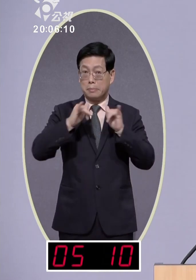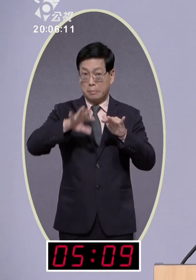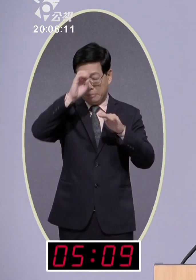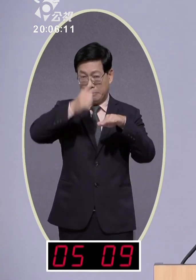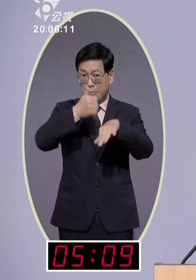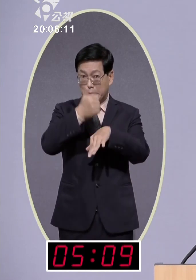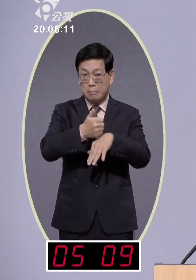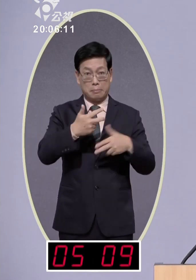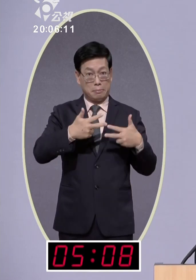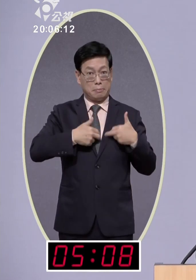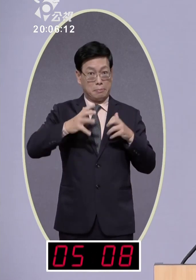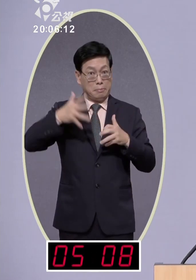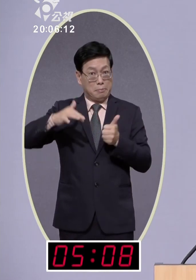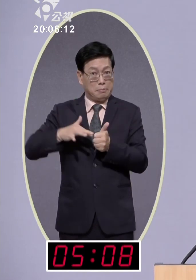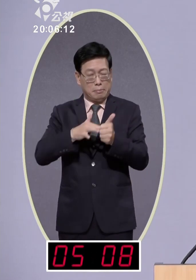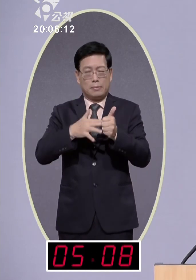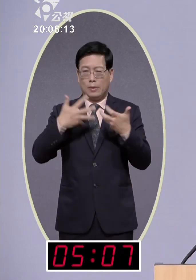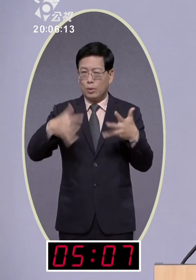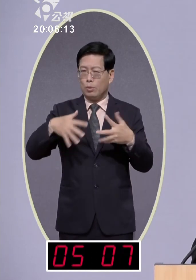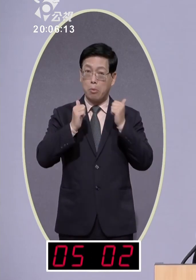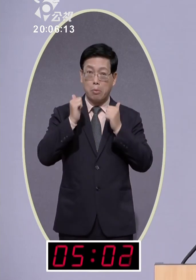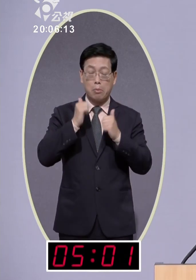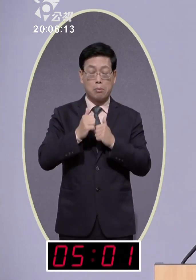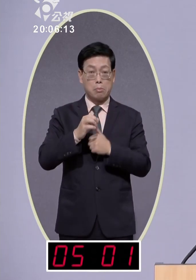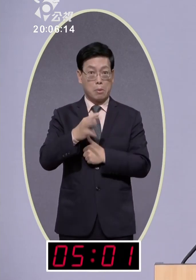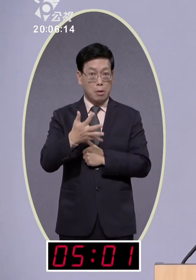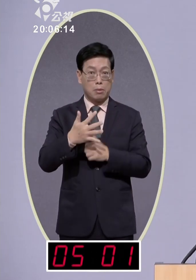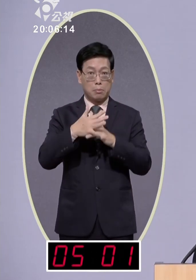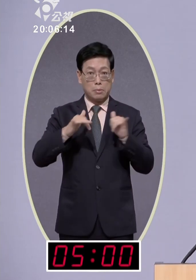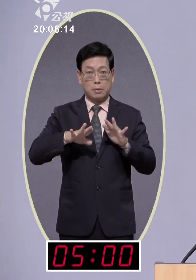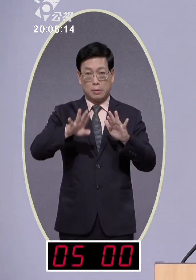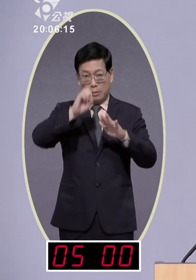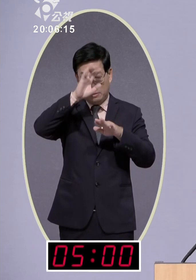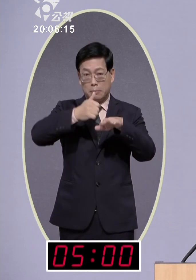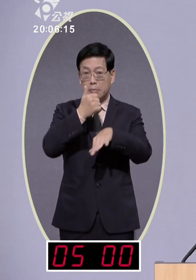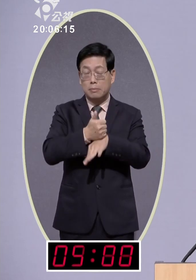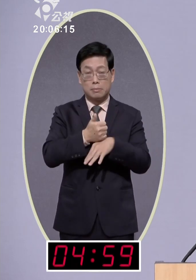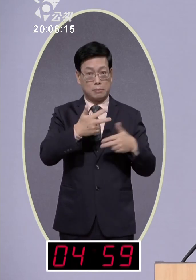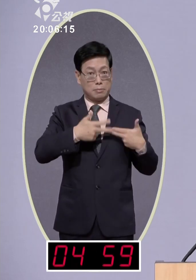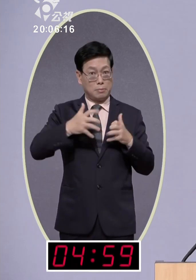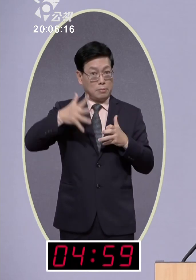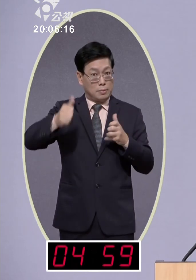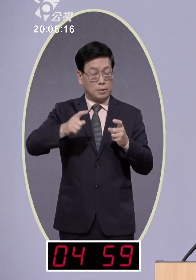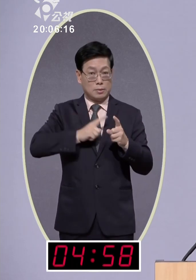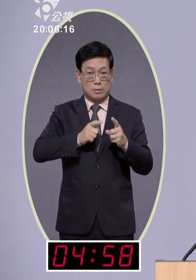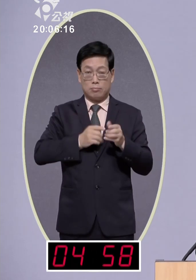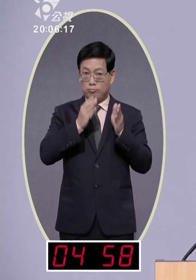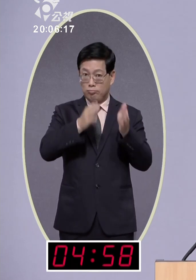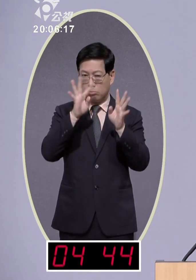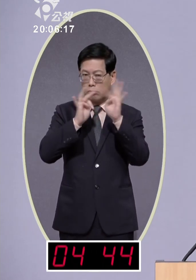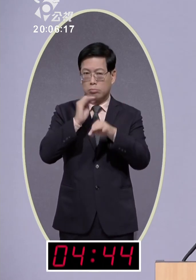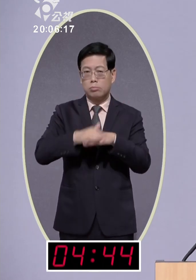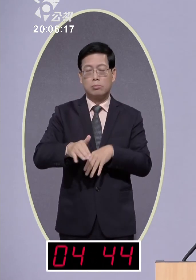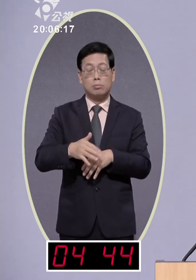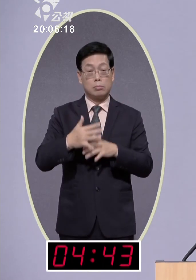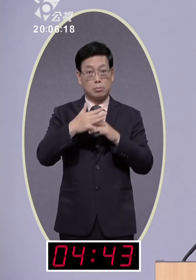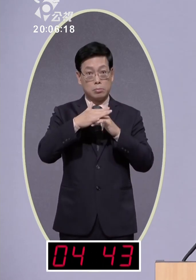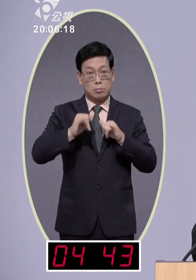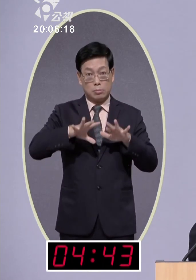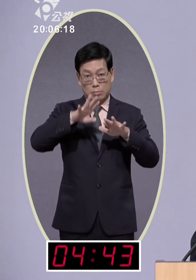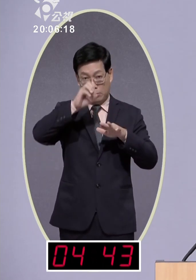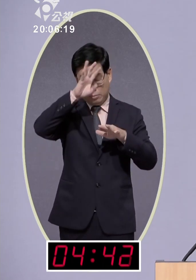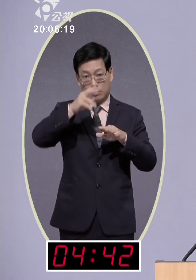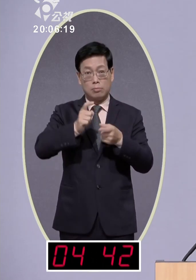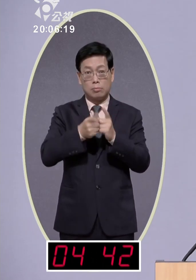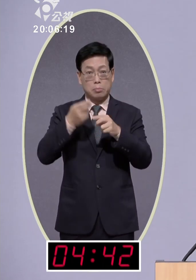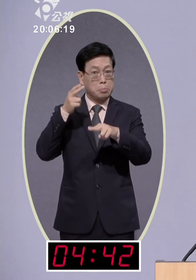党执政在蔡英文领导之下，很多人都在贪污，为什么民进党执政？蔡英文总统你坚决要废除特征组，民进党为什么要废除特